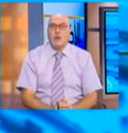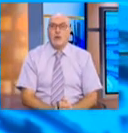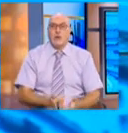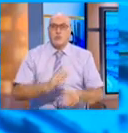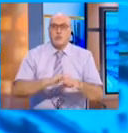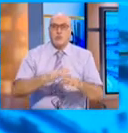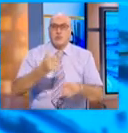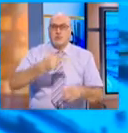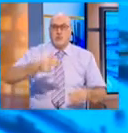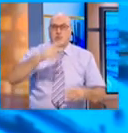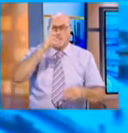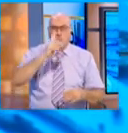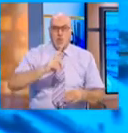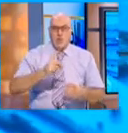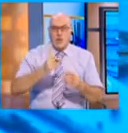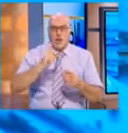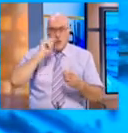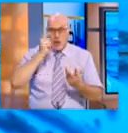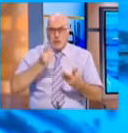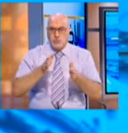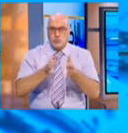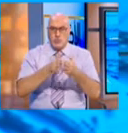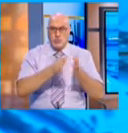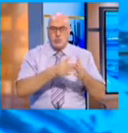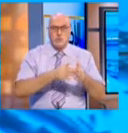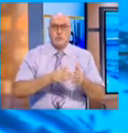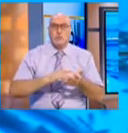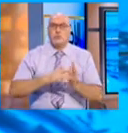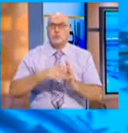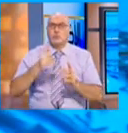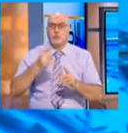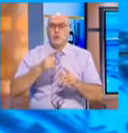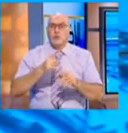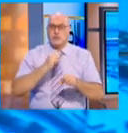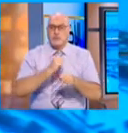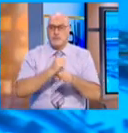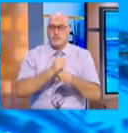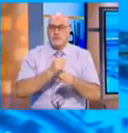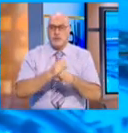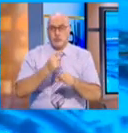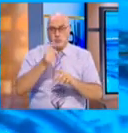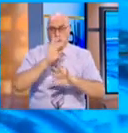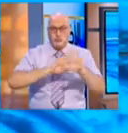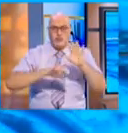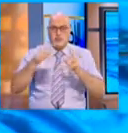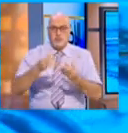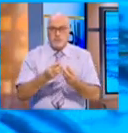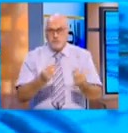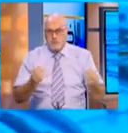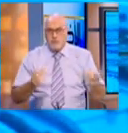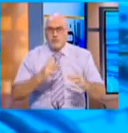المجلس الوطني لحقوق الإنسان دعوته لجميع الفاعلين للعمل على توفير بيئة طبيعية تضمن